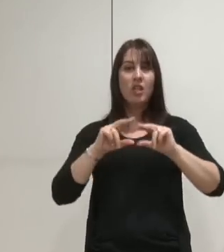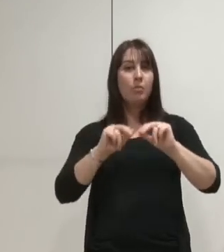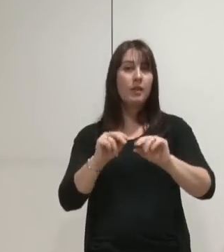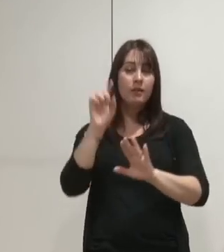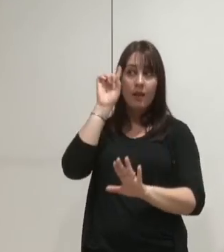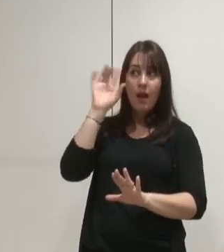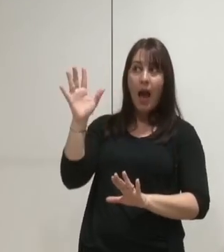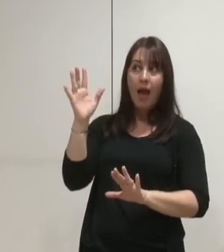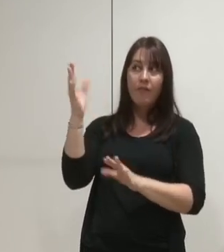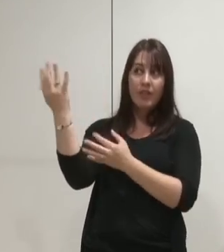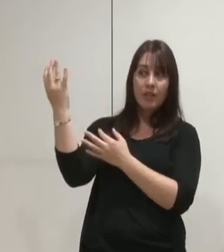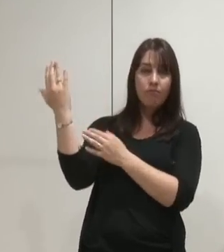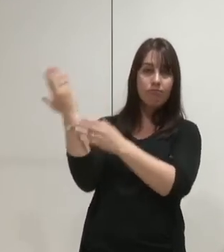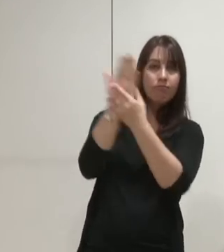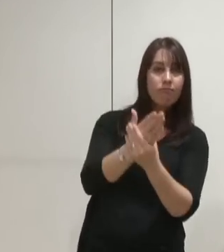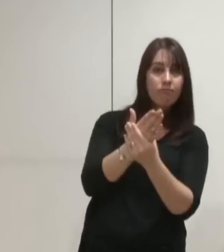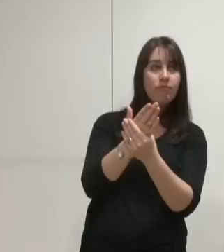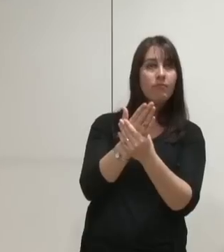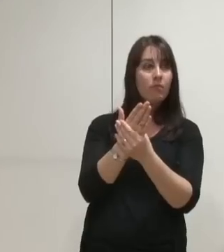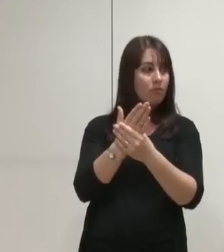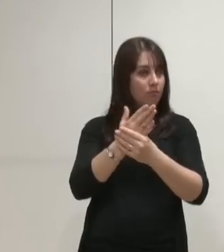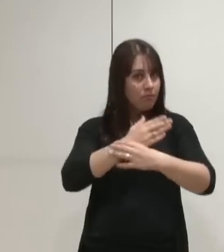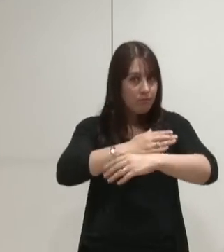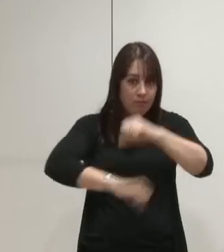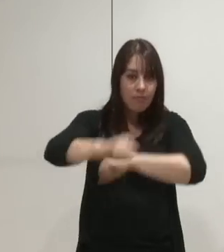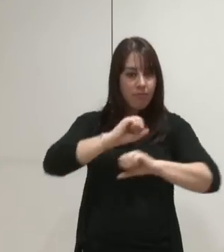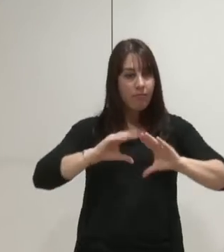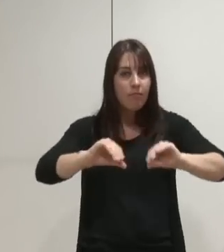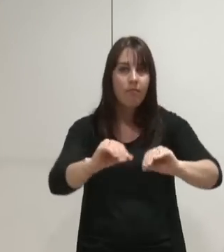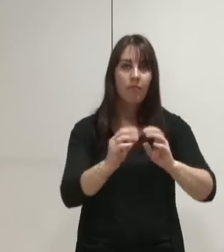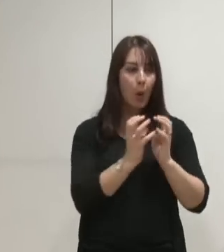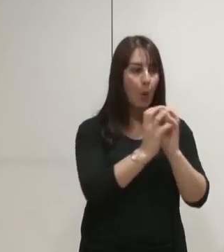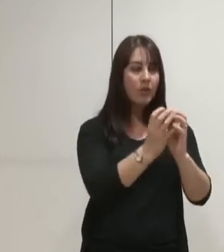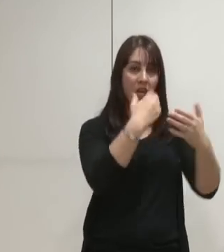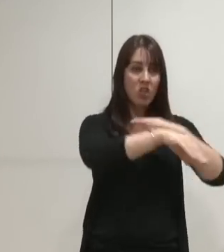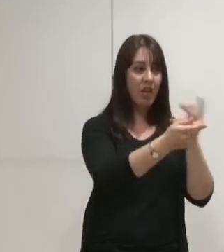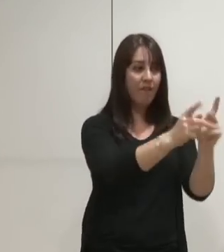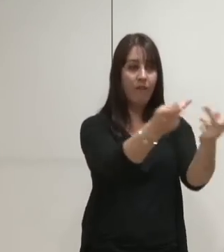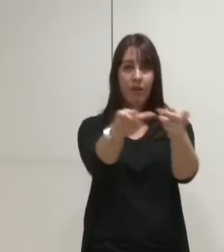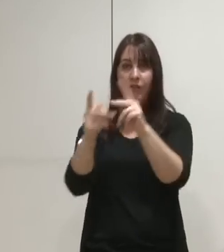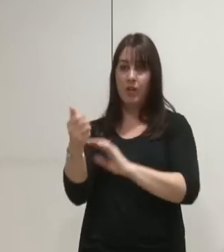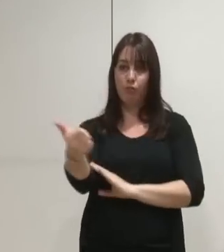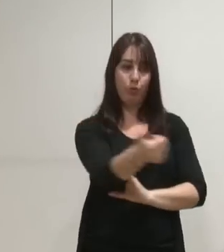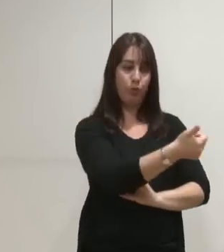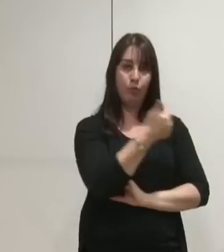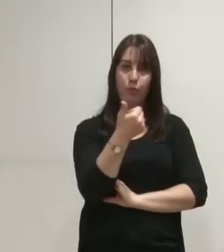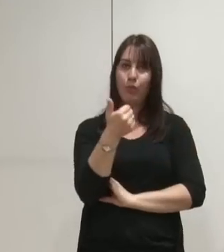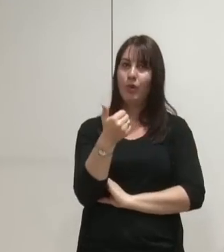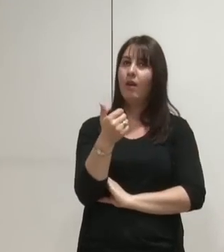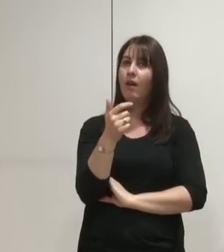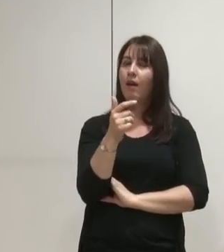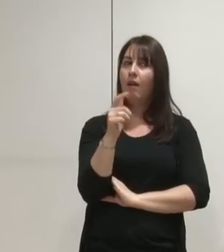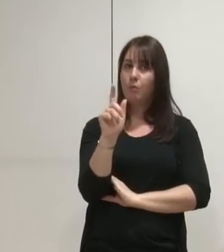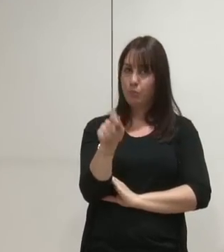avis sur la mise la la mise en place de ces conseils citoyens dans chaque commune qui doit répondre encore une